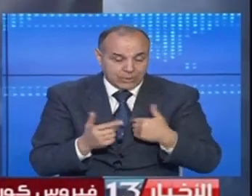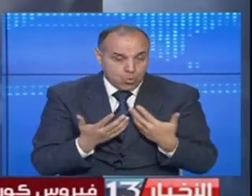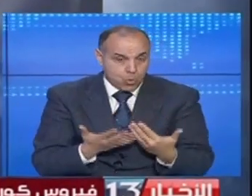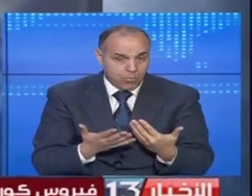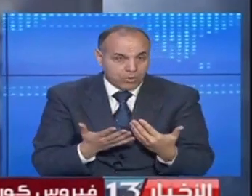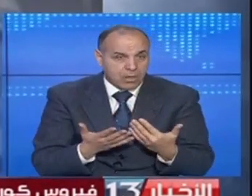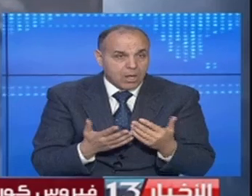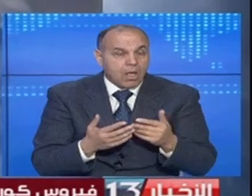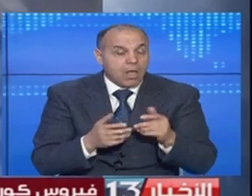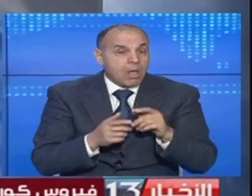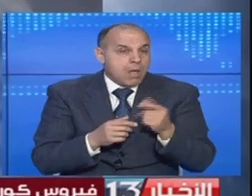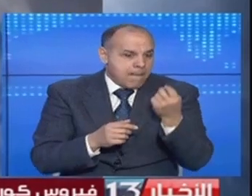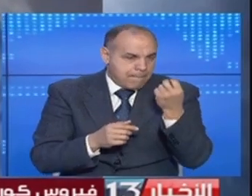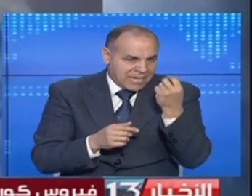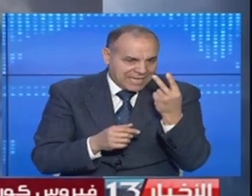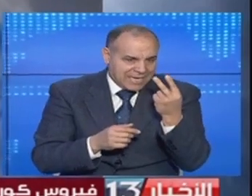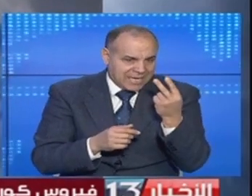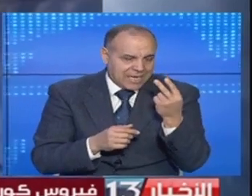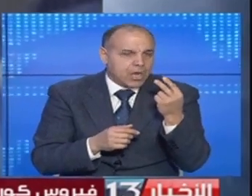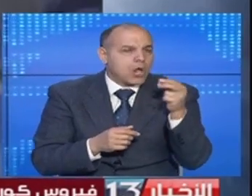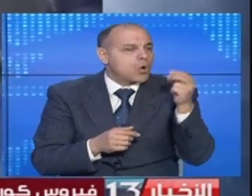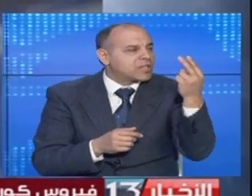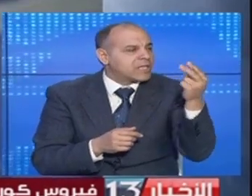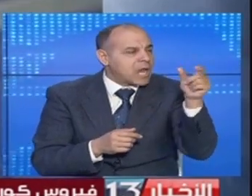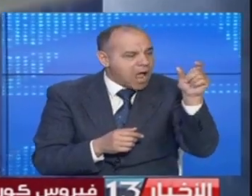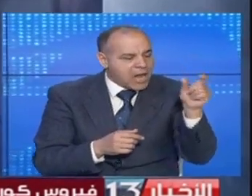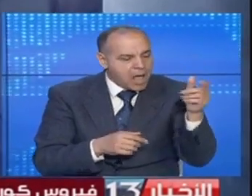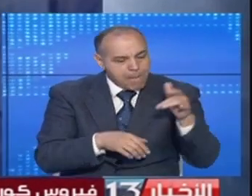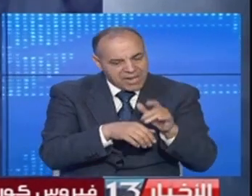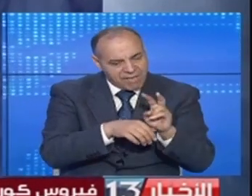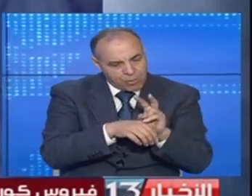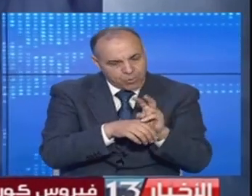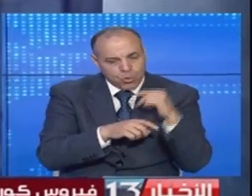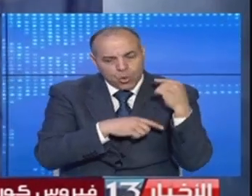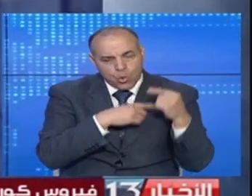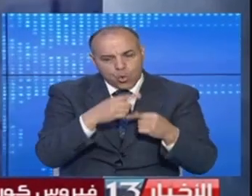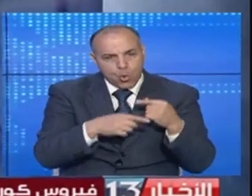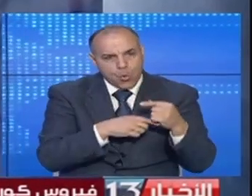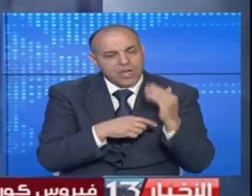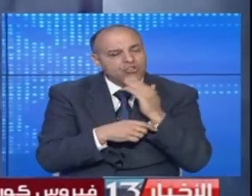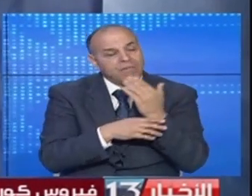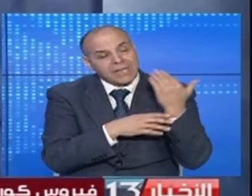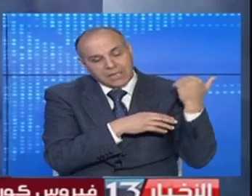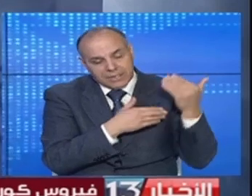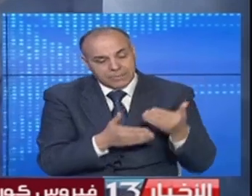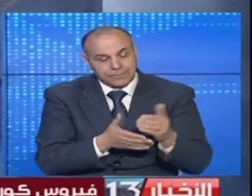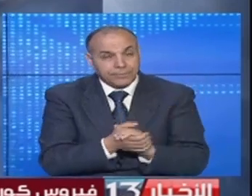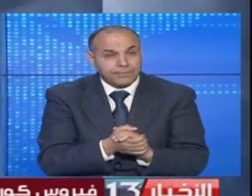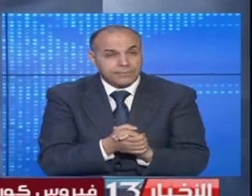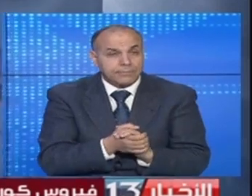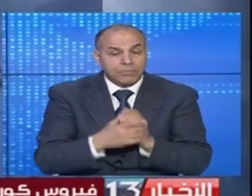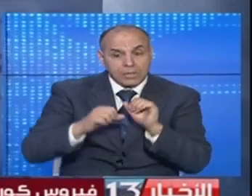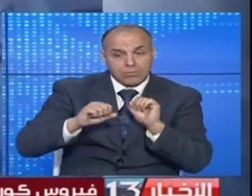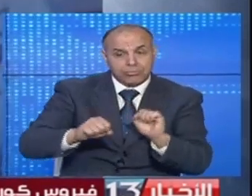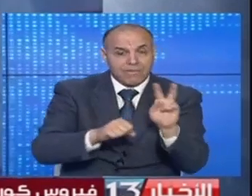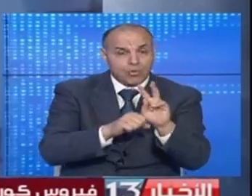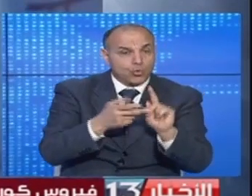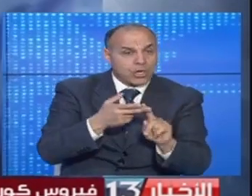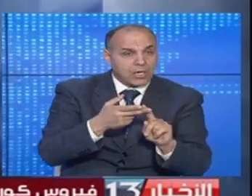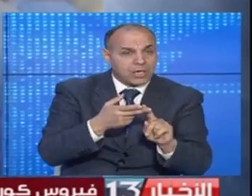والتي بلغت مائتين واثنتي حاله تشكل ادنى حصيله يوميه منذ جانفي الماضي و للتصدي لهذا الفيروس